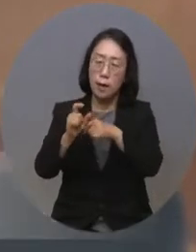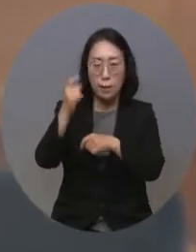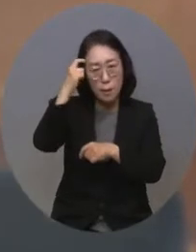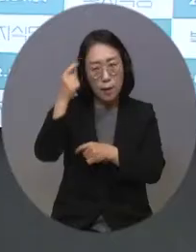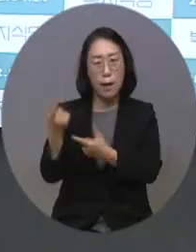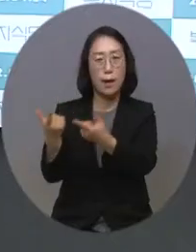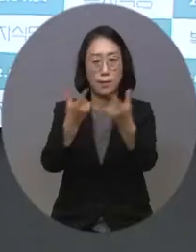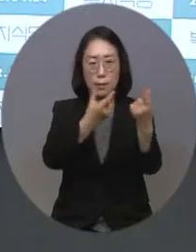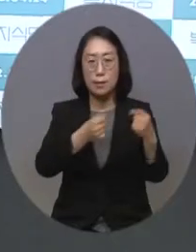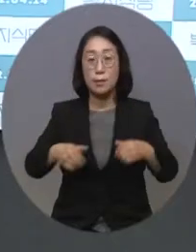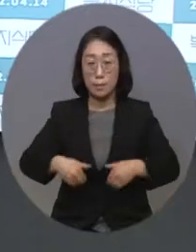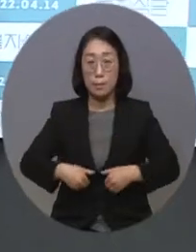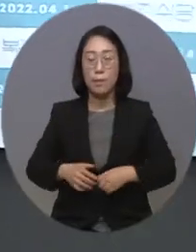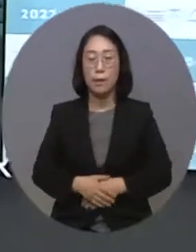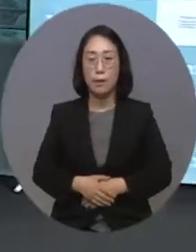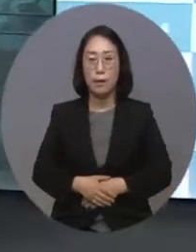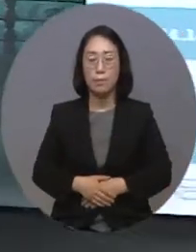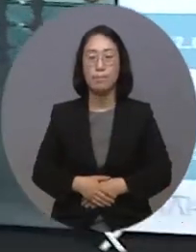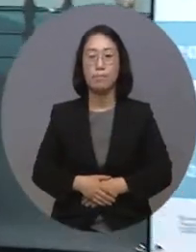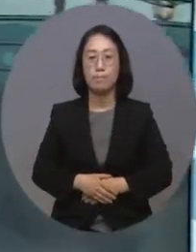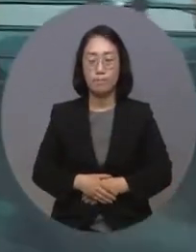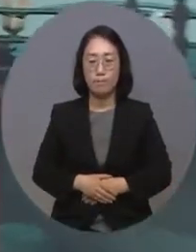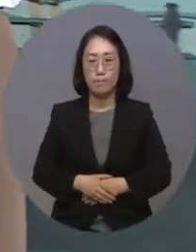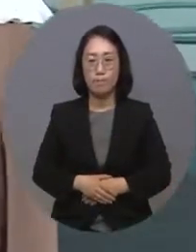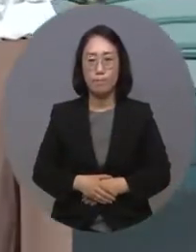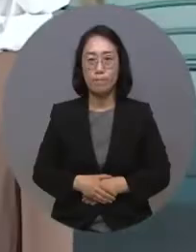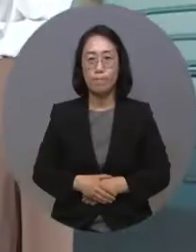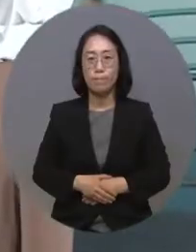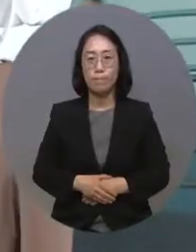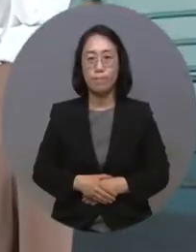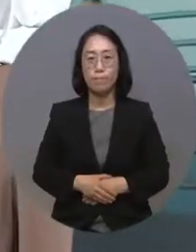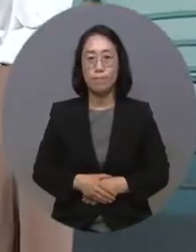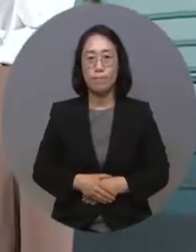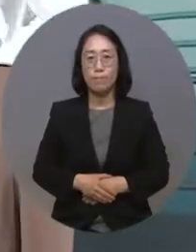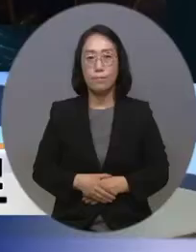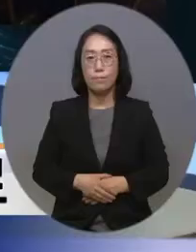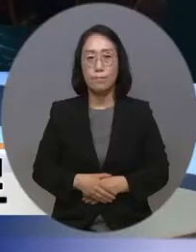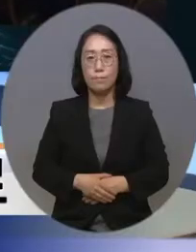좋겠습니다. 복지TV 뉴스 박순용입니다.